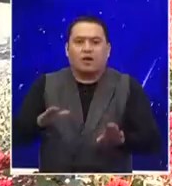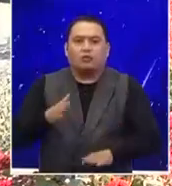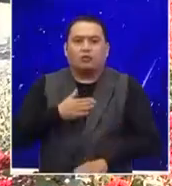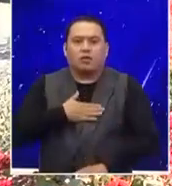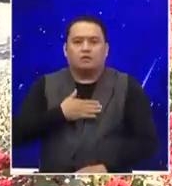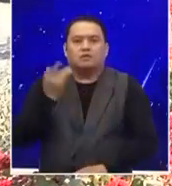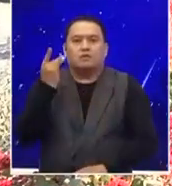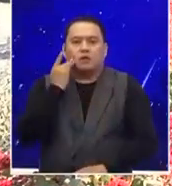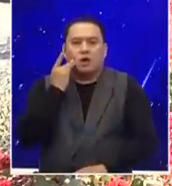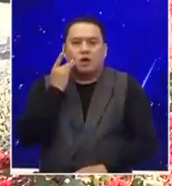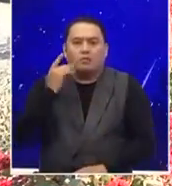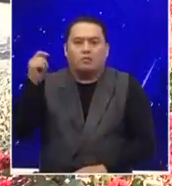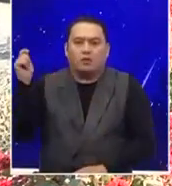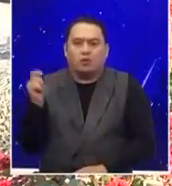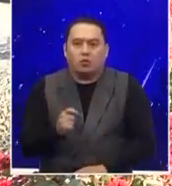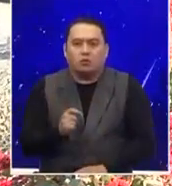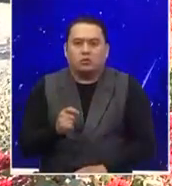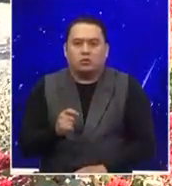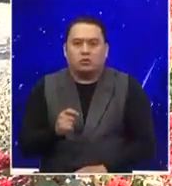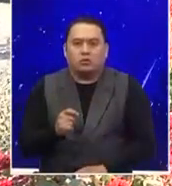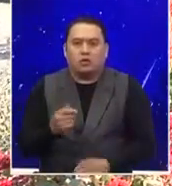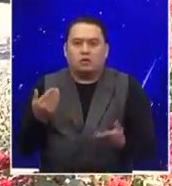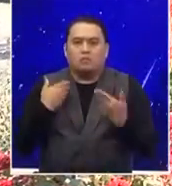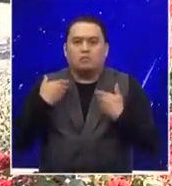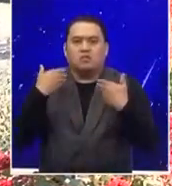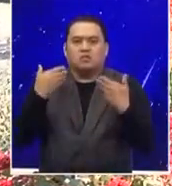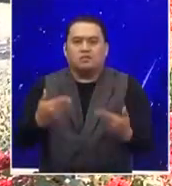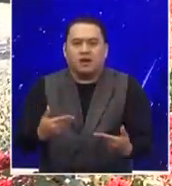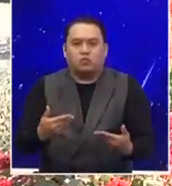всегда приходят, поздравляют,